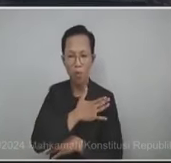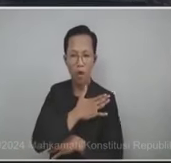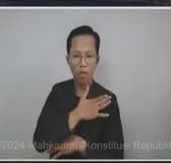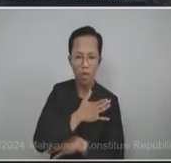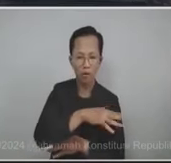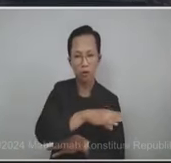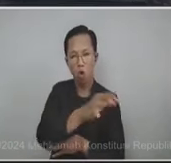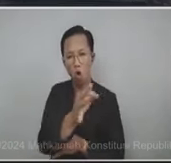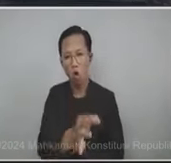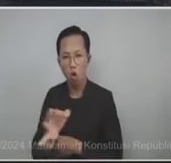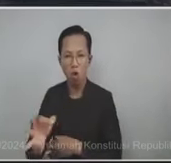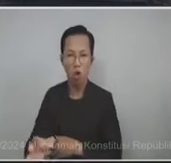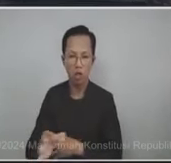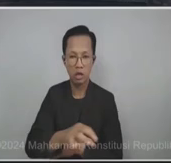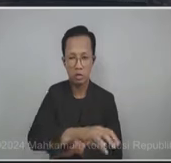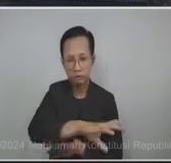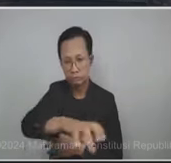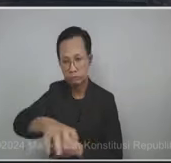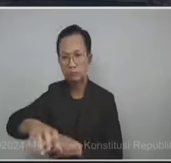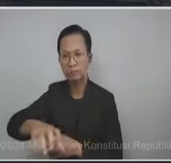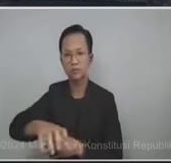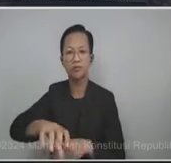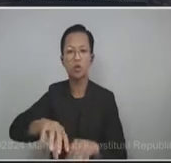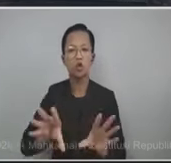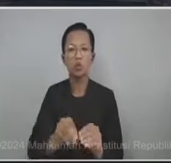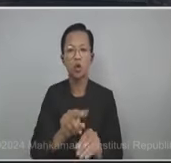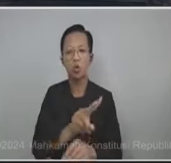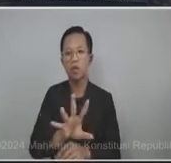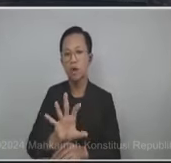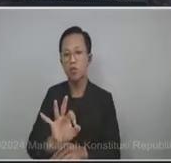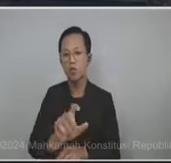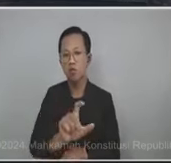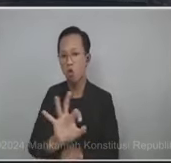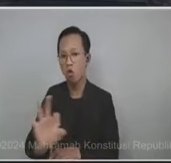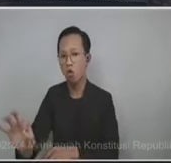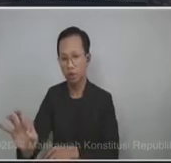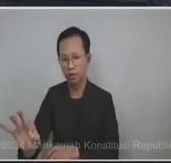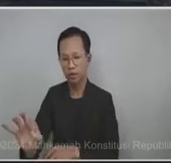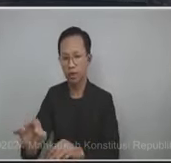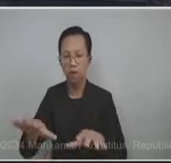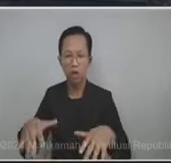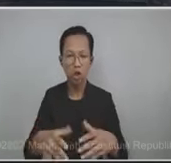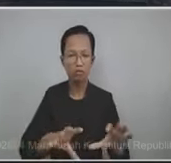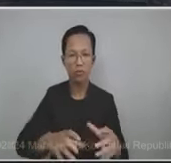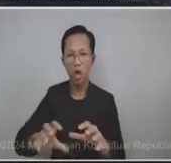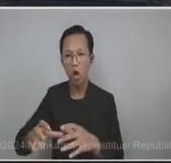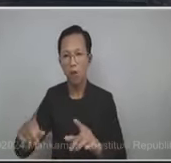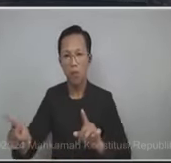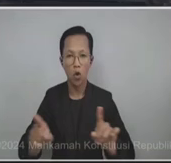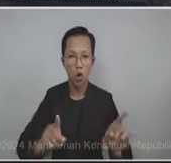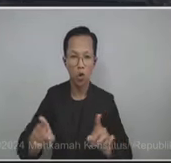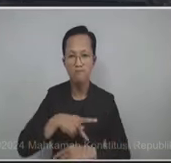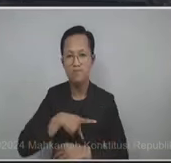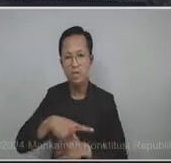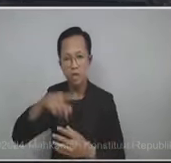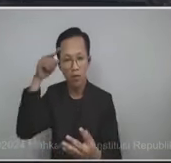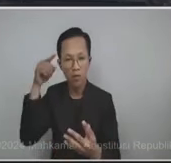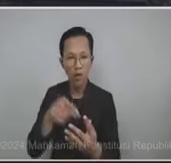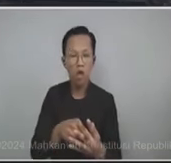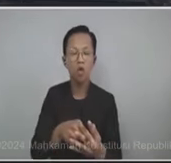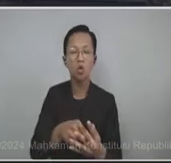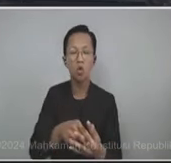daftar pemilih tetap sampai dengan 250.000 jiwa partai politik atau gabungan partai politik peserta pemilu harus memerai suara sah paling